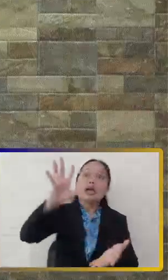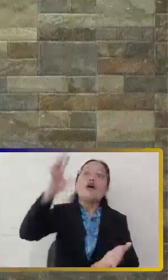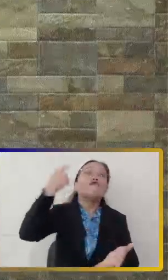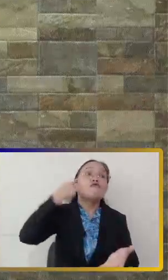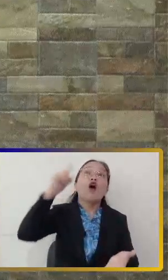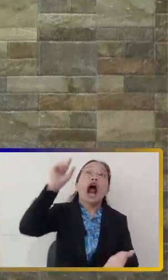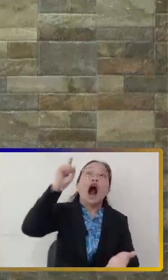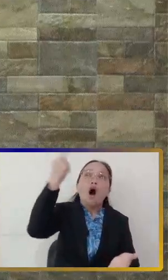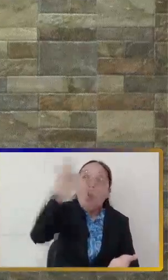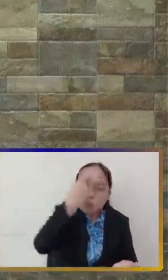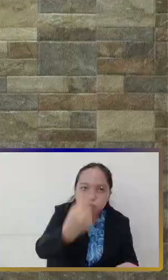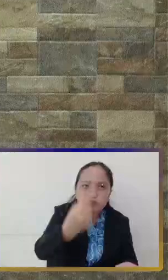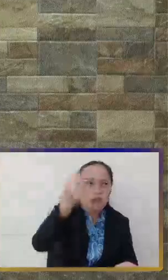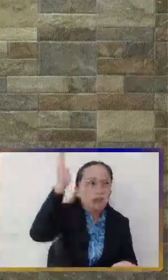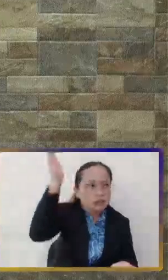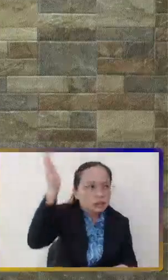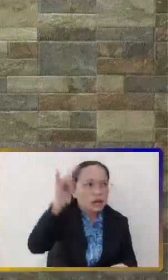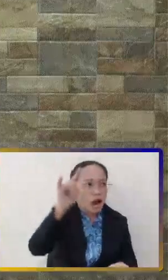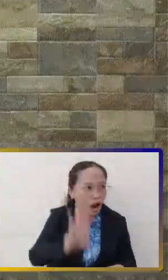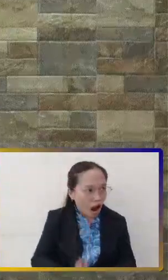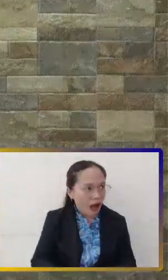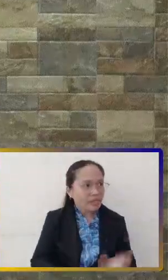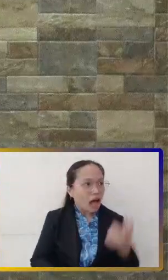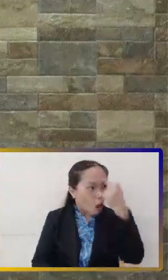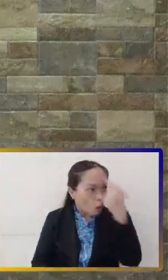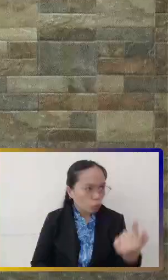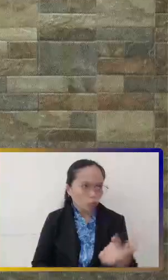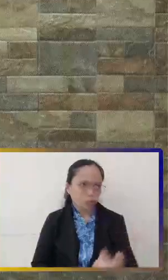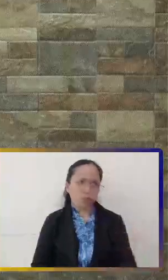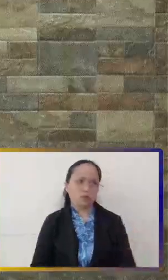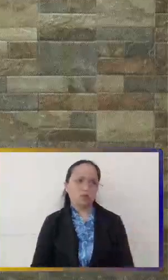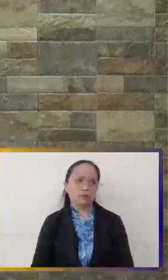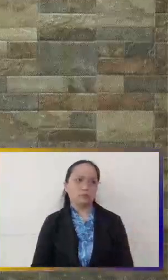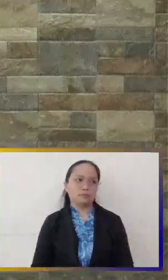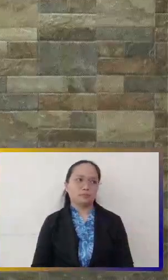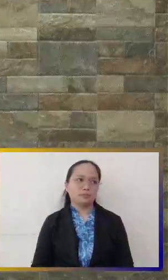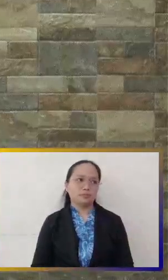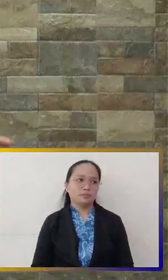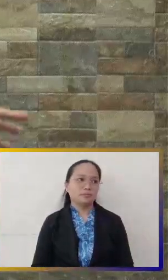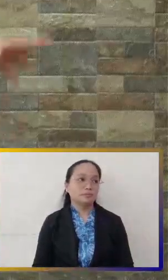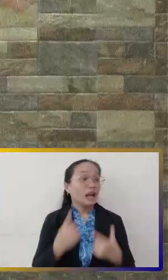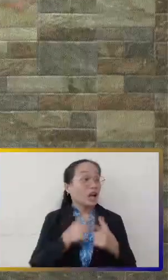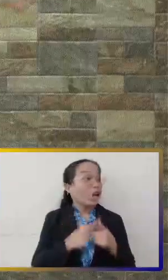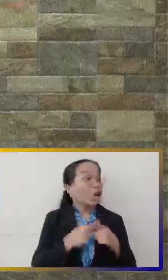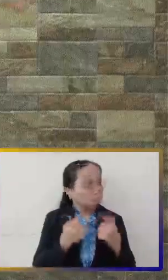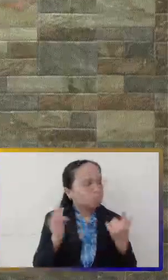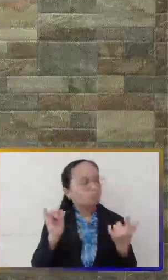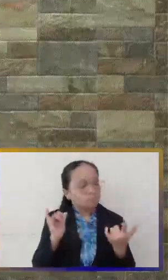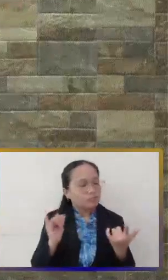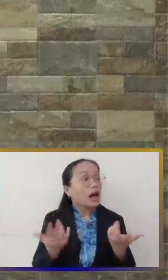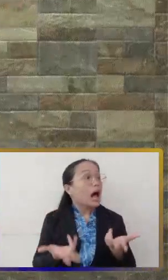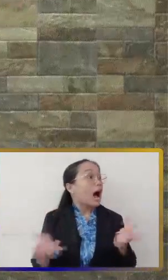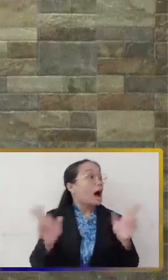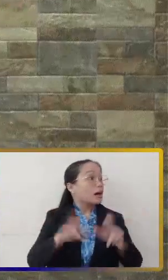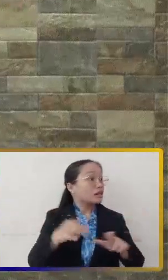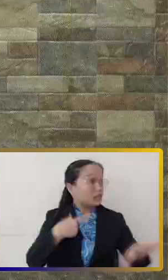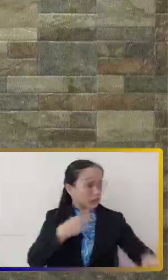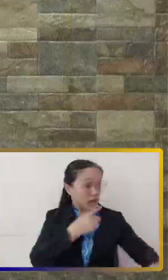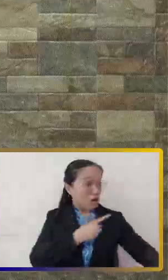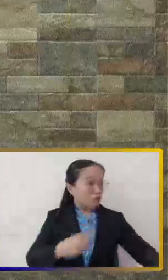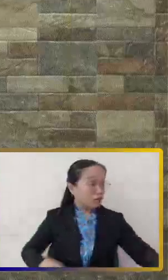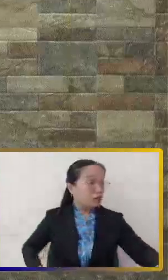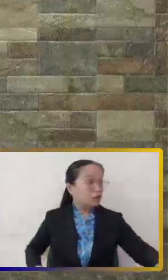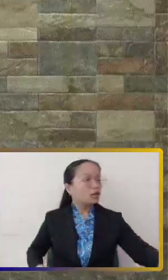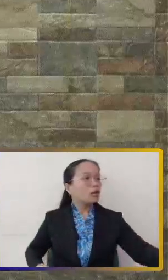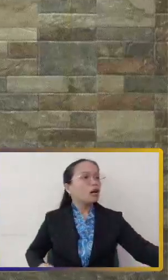sabi ng Biblia, mga kapatid, ito ang sabi ni David, pagkatapos po niyan, inipon ni David nung siya na ang hari, mga kapatid, inipon niya